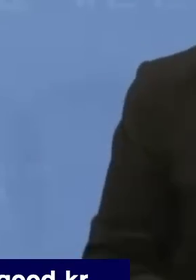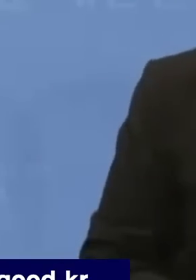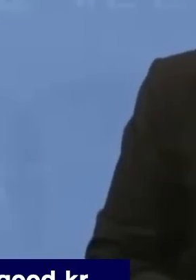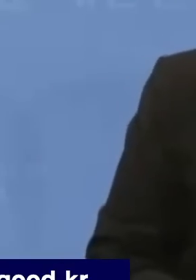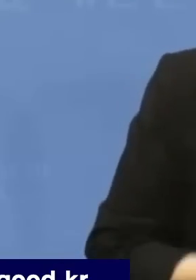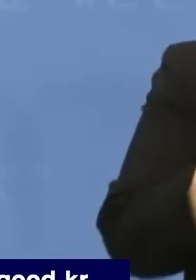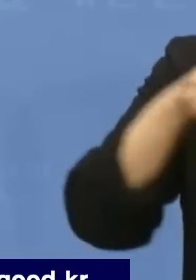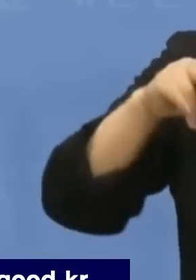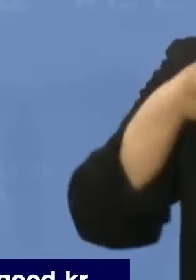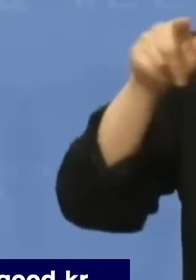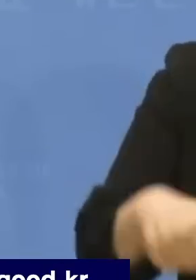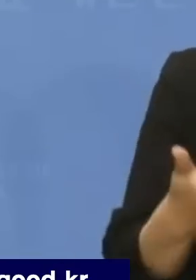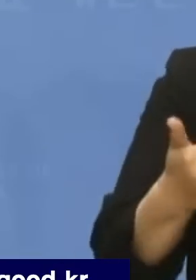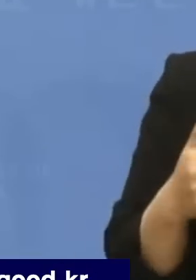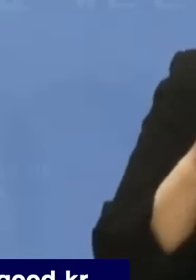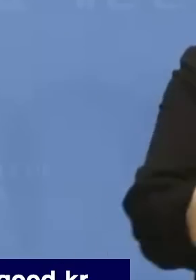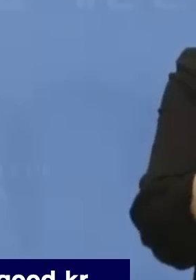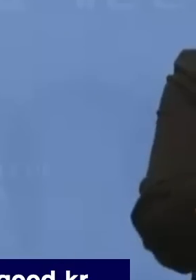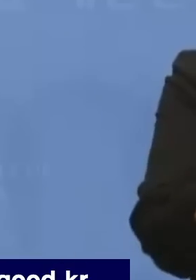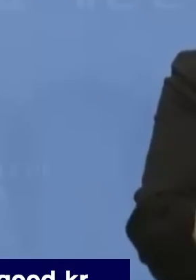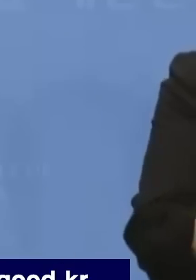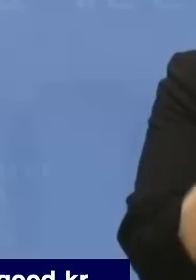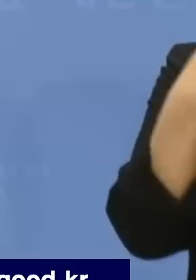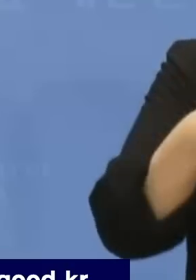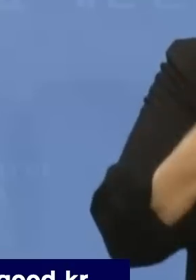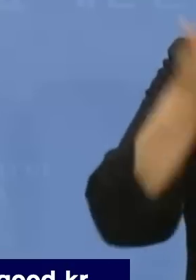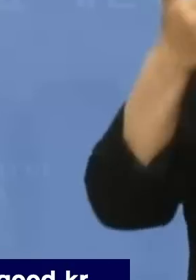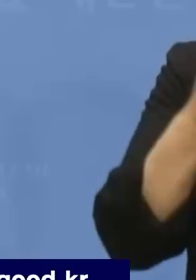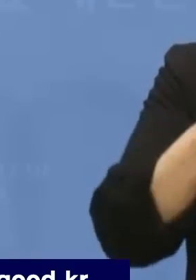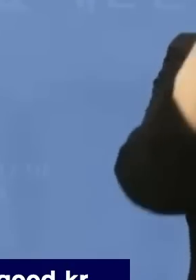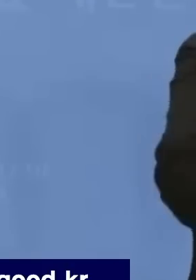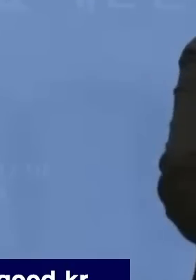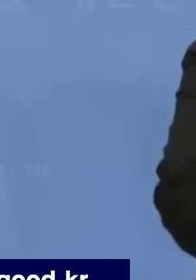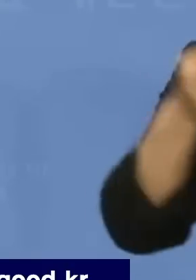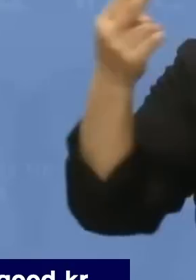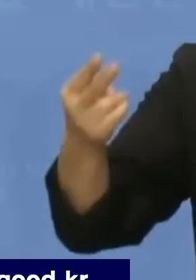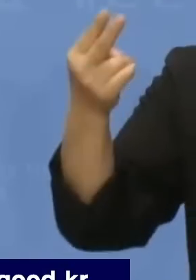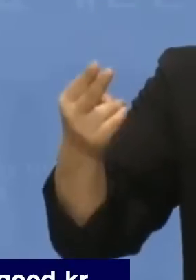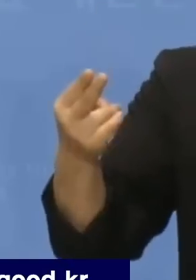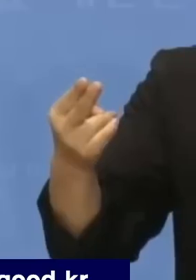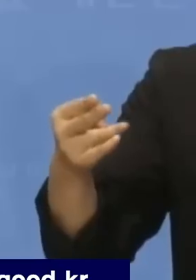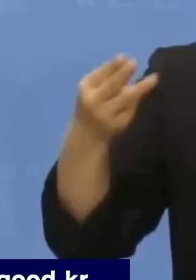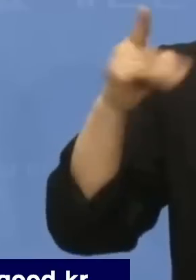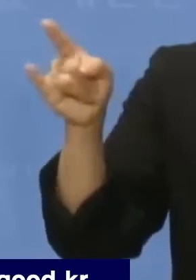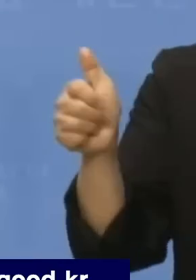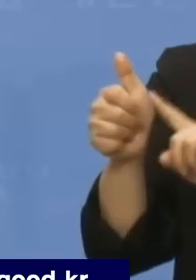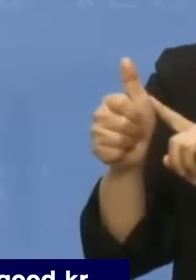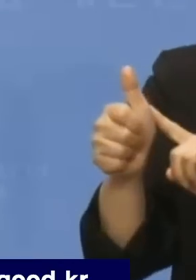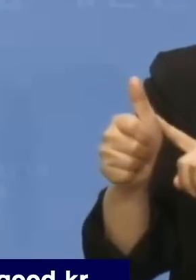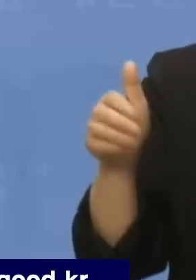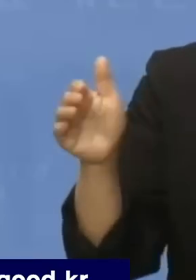이준석 전 대표가 1년 이상 중징계를 받았던 것에 비견해도 태 위원에겐